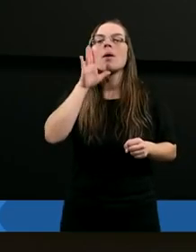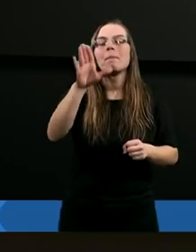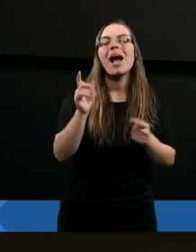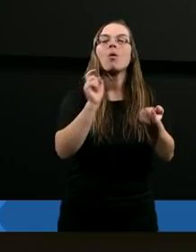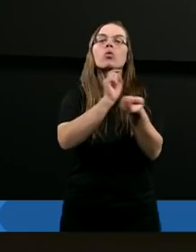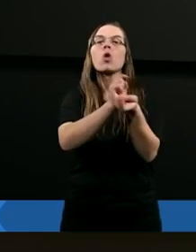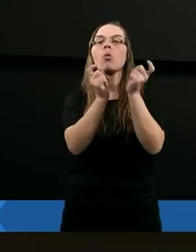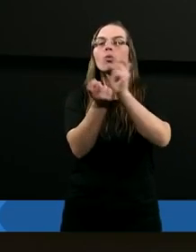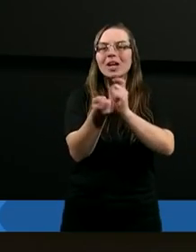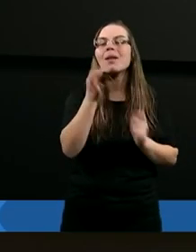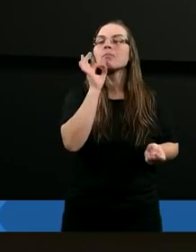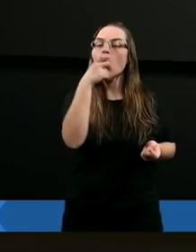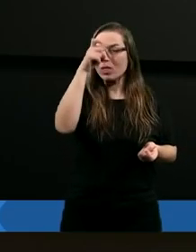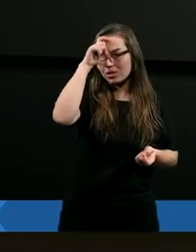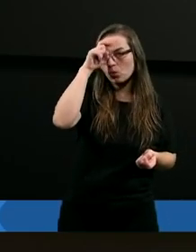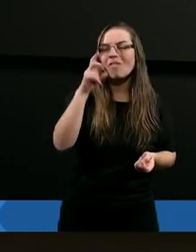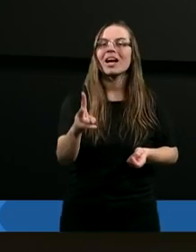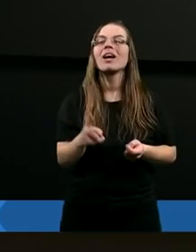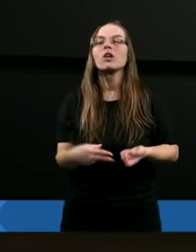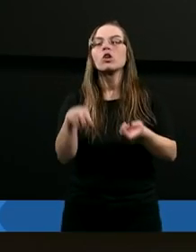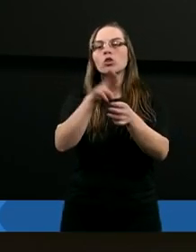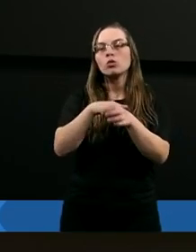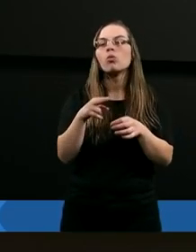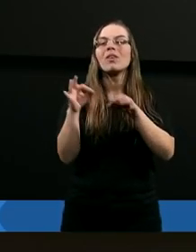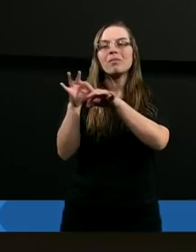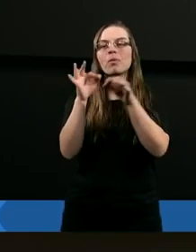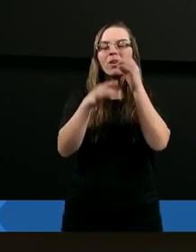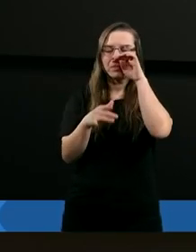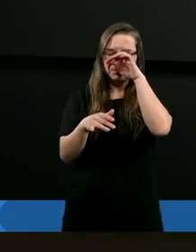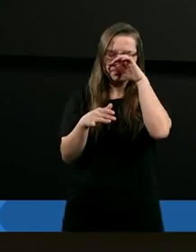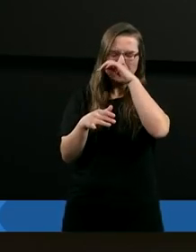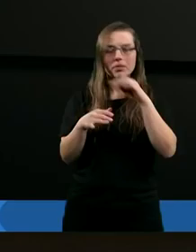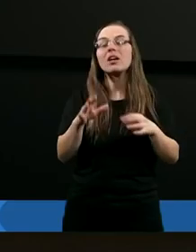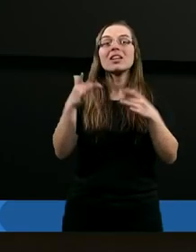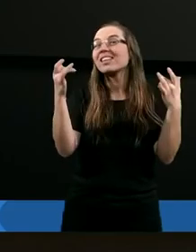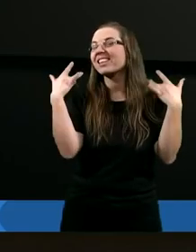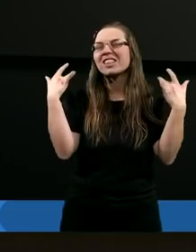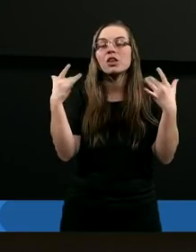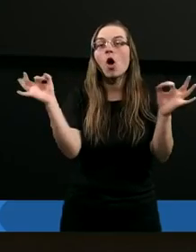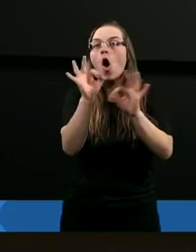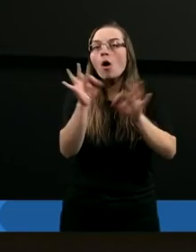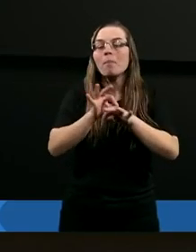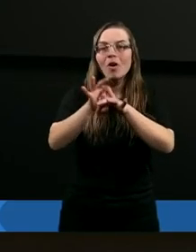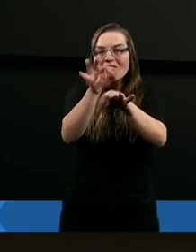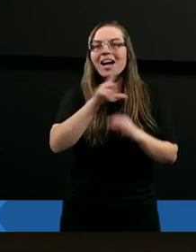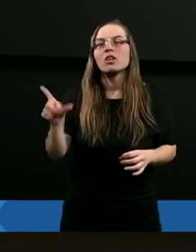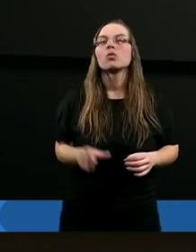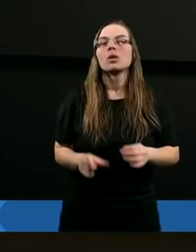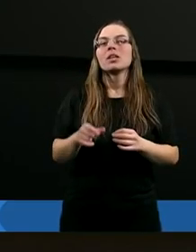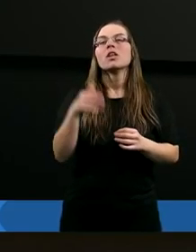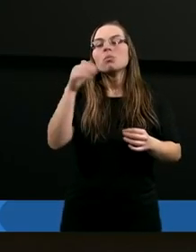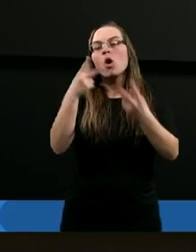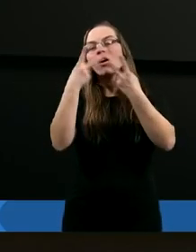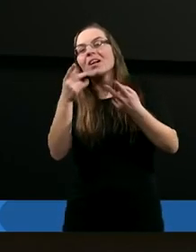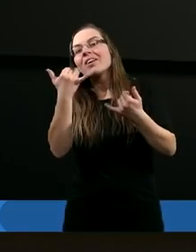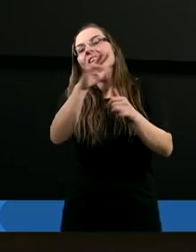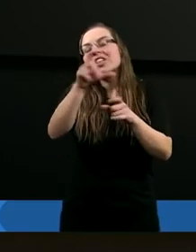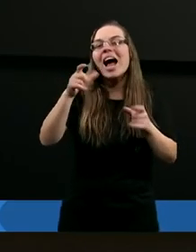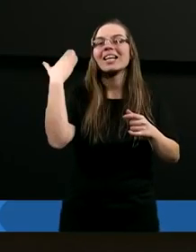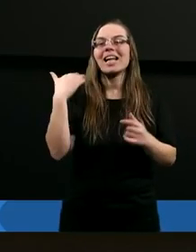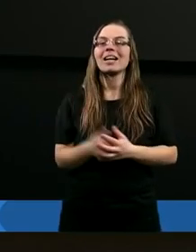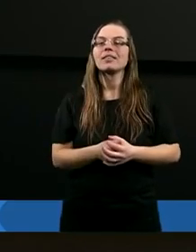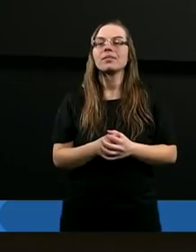miał sąsiada. Młody człowiek, który prowadził hulacze życie strasznie. Postanowił pewnego dnia go odwiedzić, zapukał do